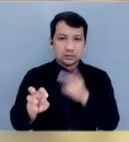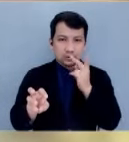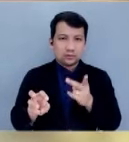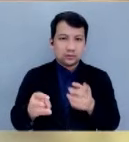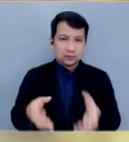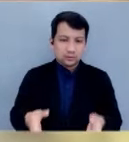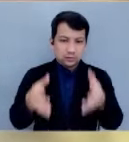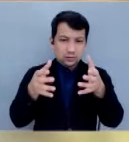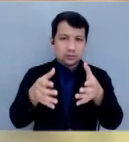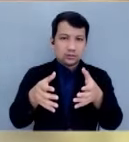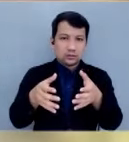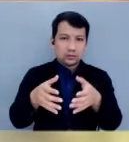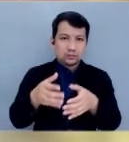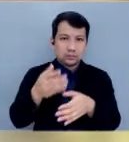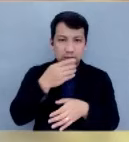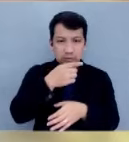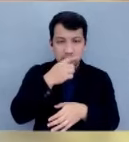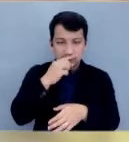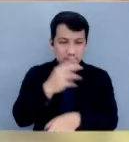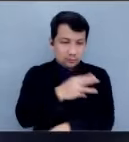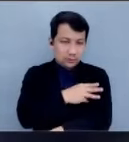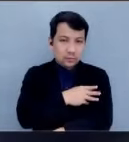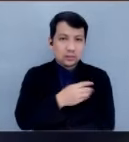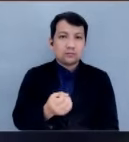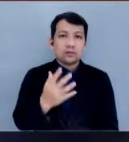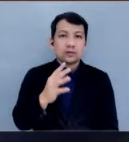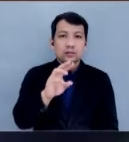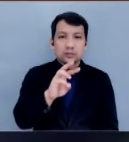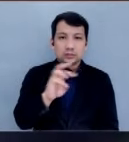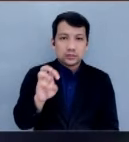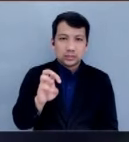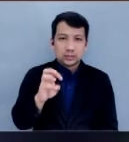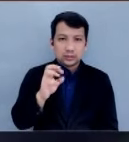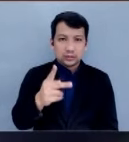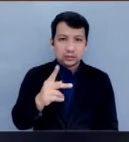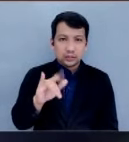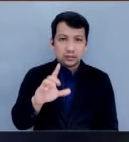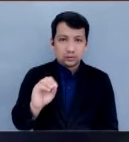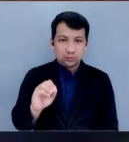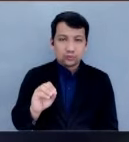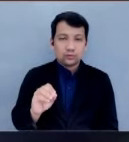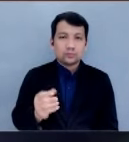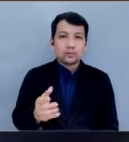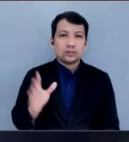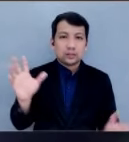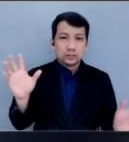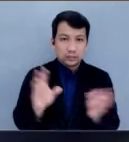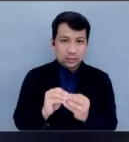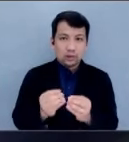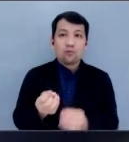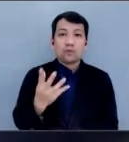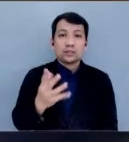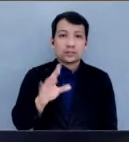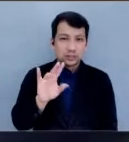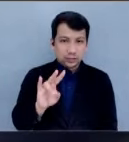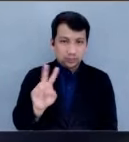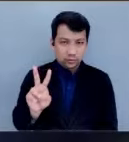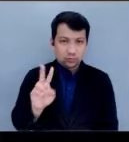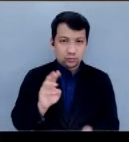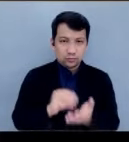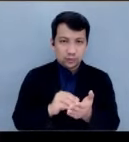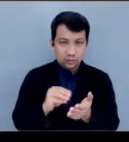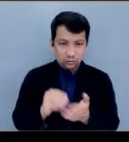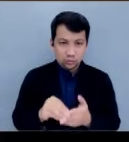pinatuyong dahon ng marijuana na papalo sa 600 kilo. Aabot sa 72 million pesos ang halaga nito. Ayon sa Tuba